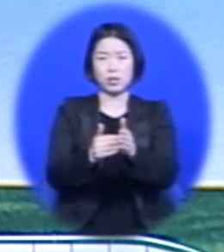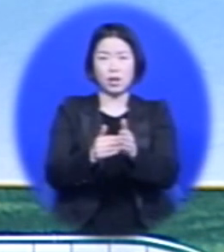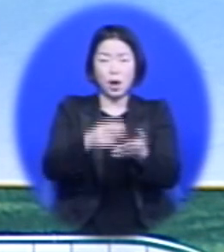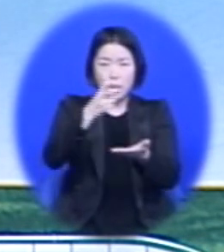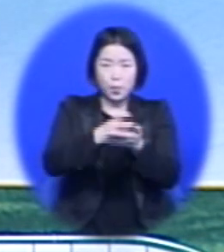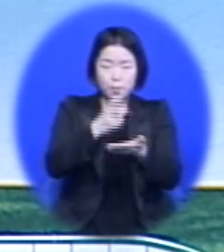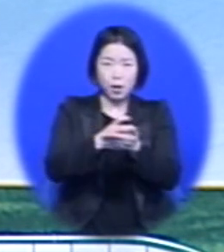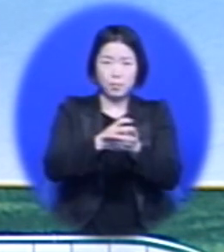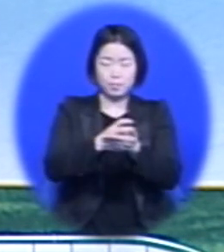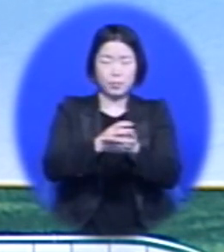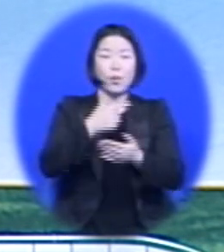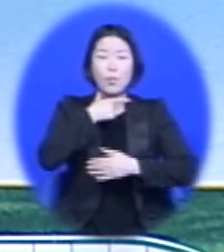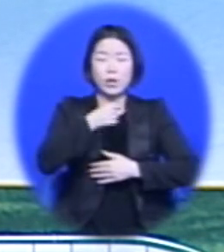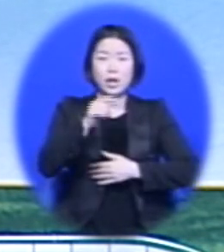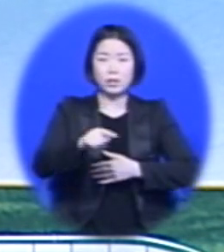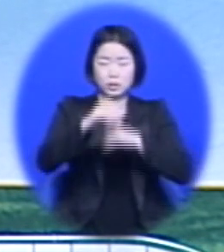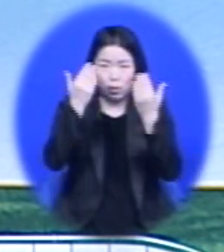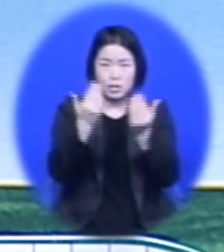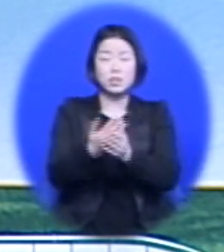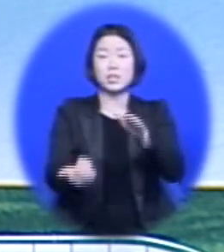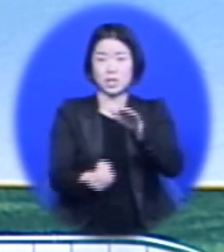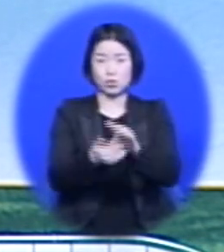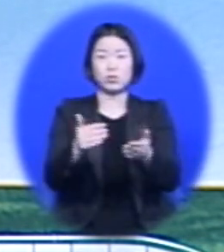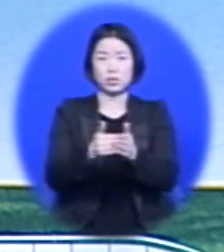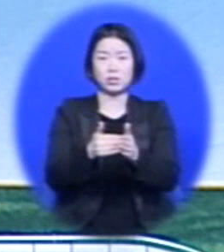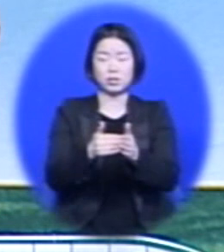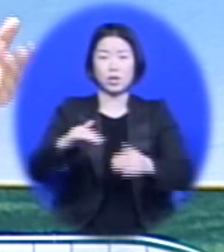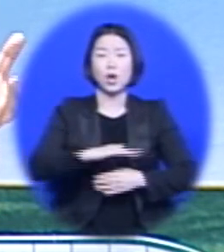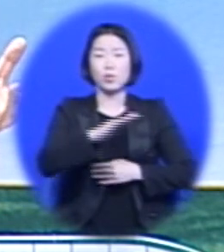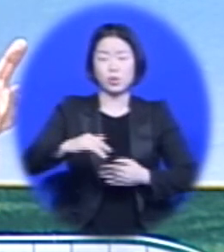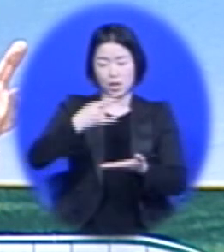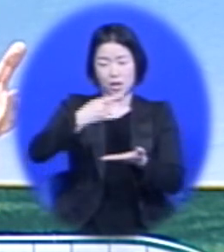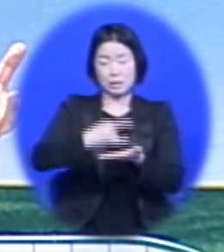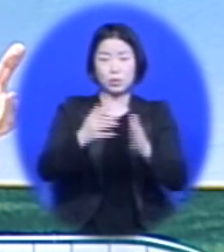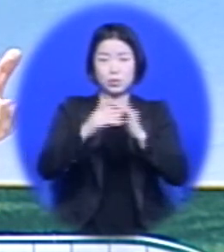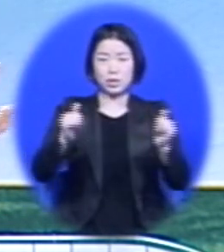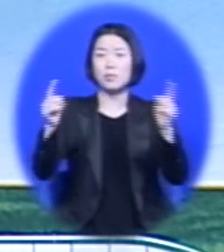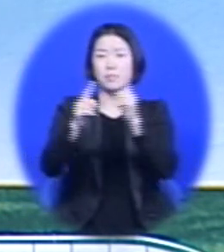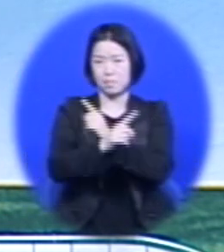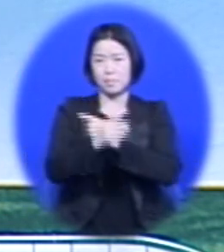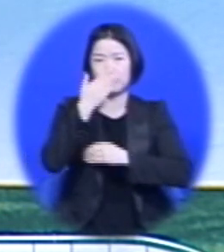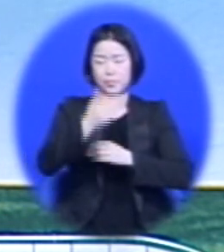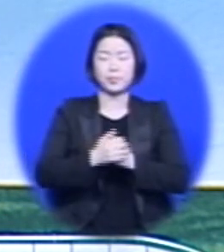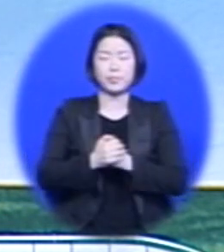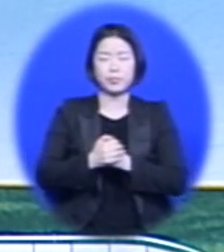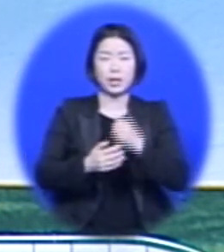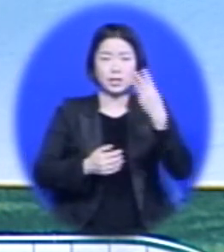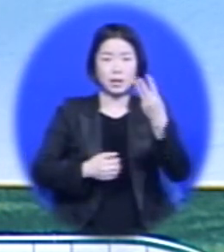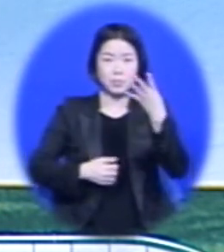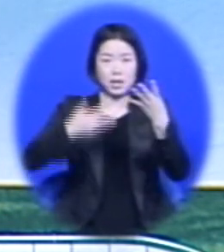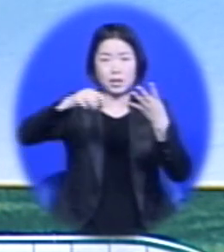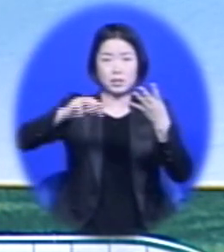완전히 이루어내셨습니다. 우리가 의로운 사람이 된 겁니다. 3절, 4절